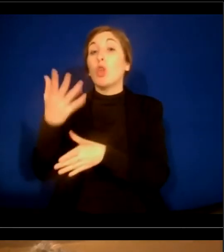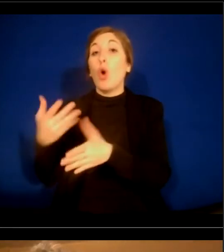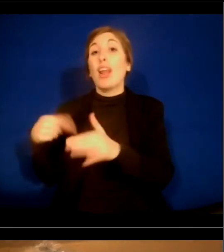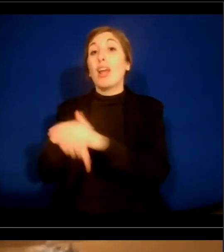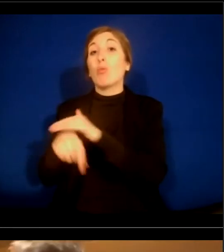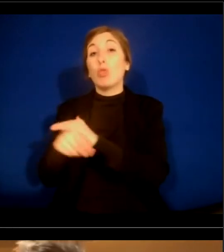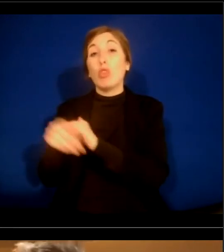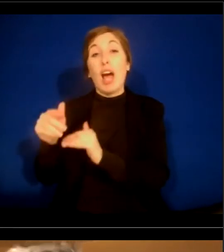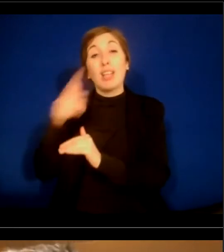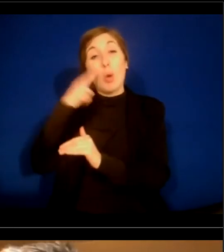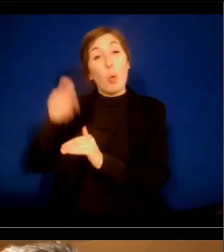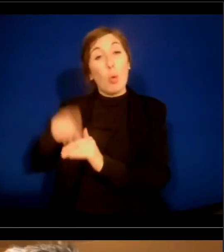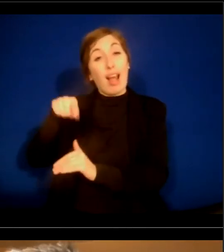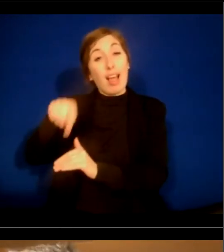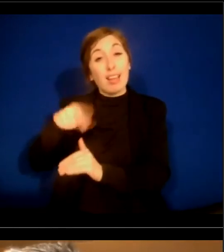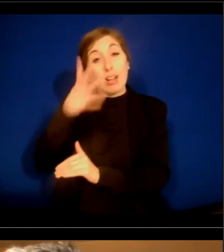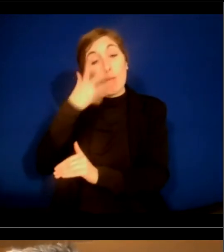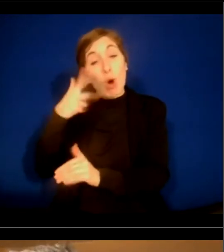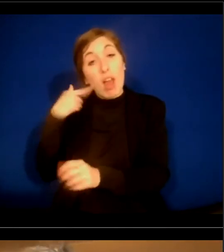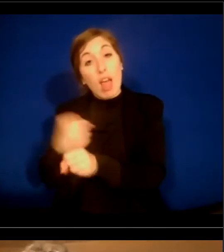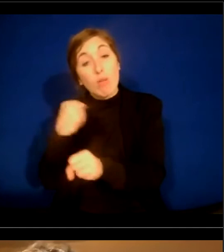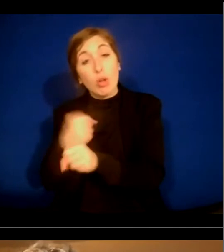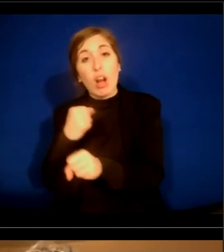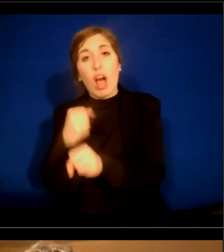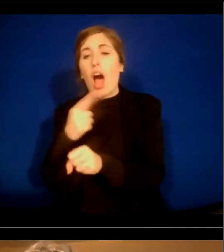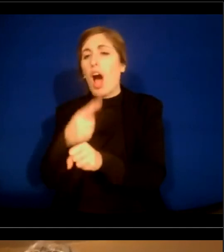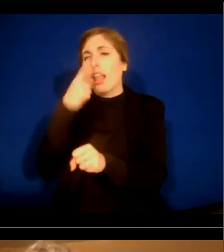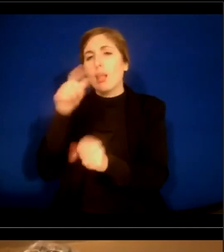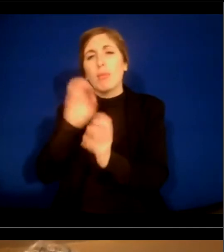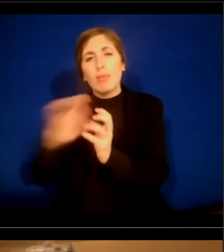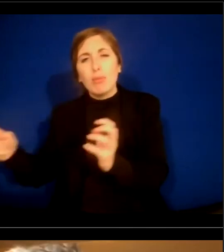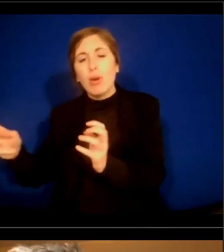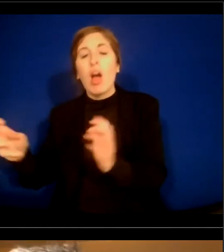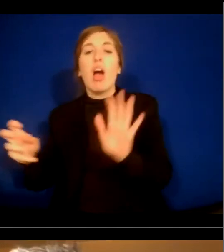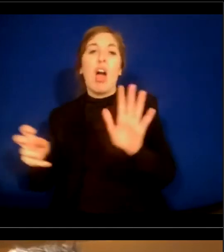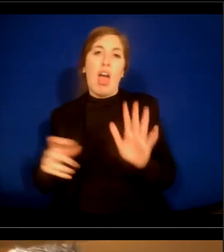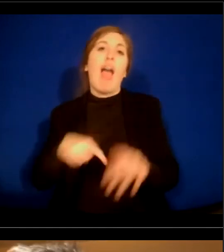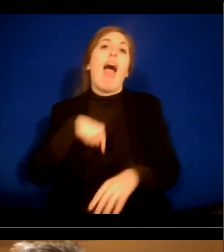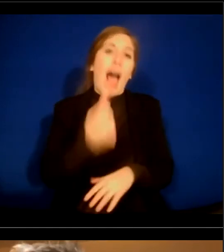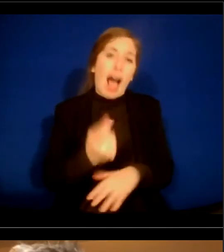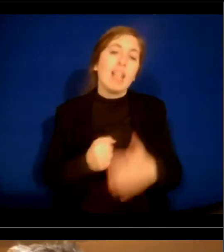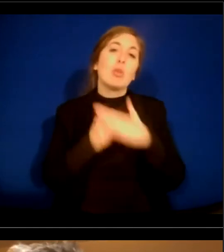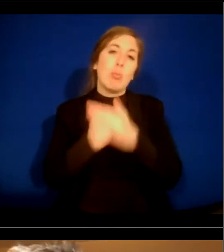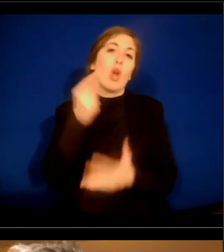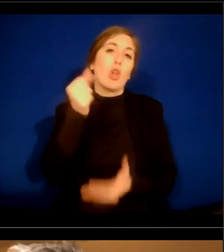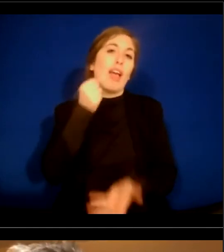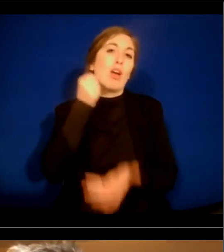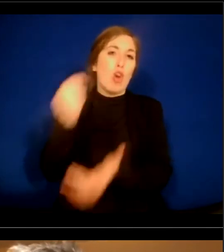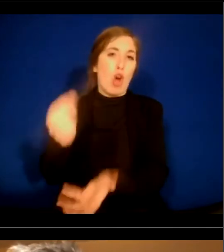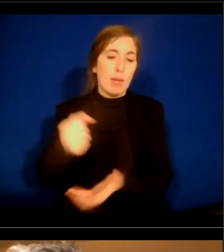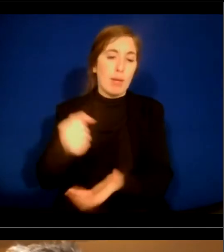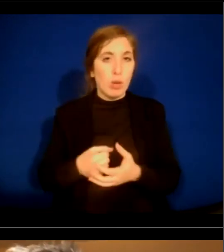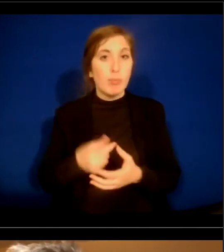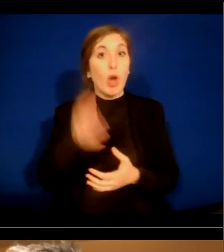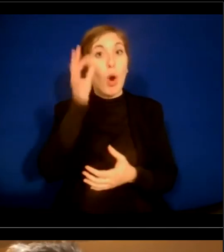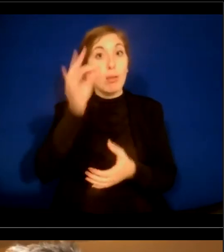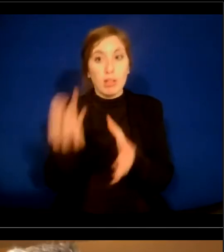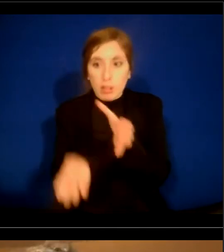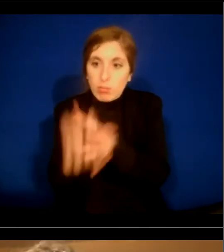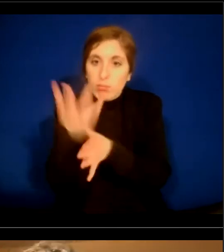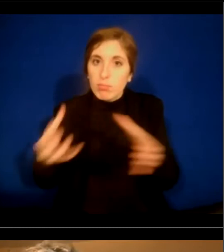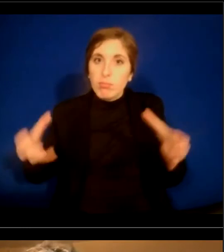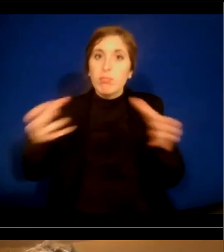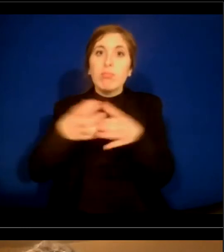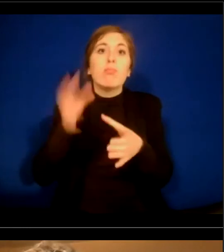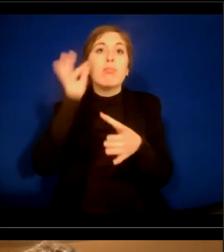voglia di darsi da fare poi nei territori, perché credo che l'accoglienza poi di fatto è